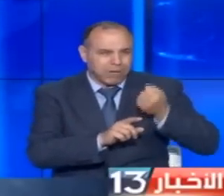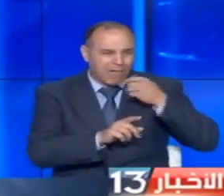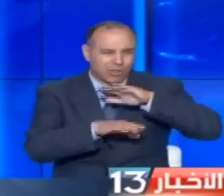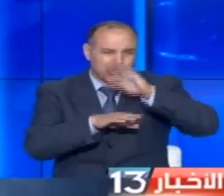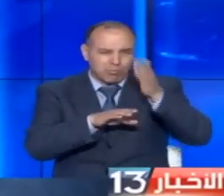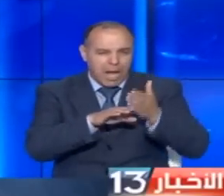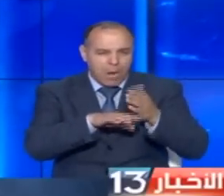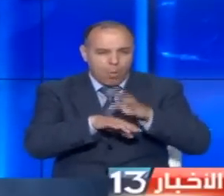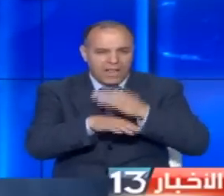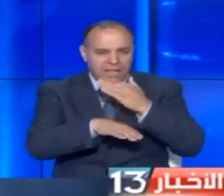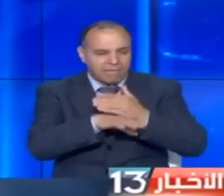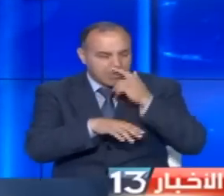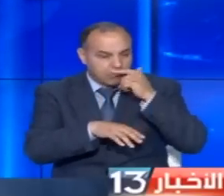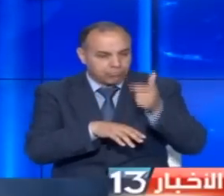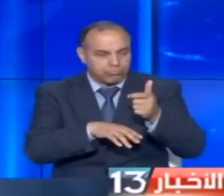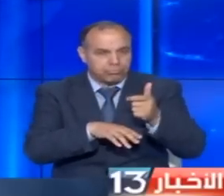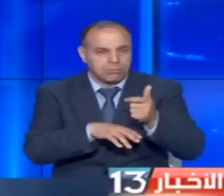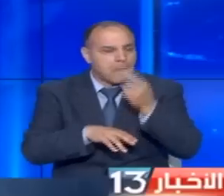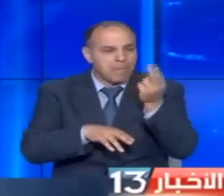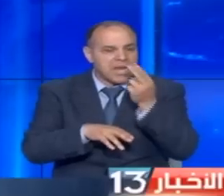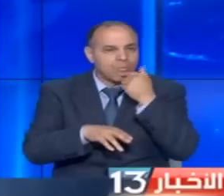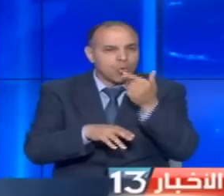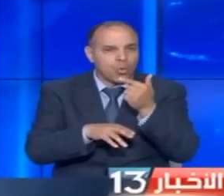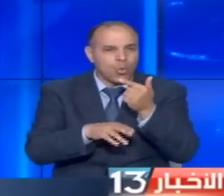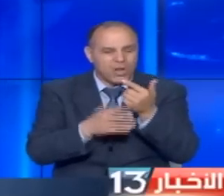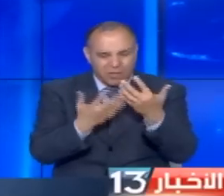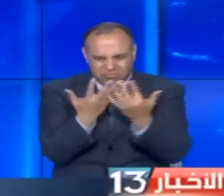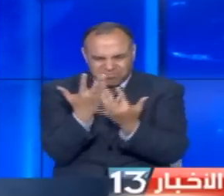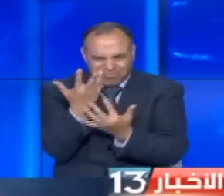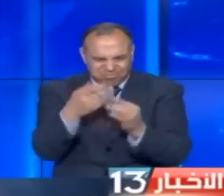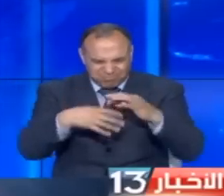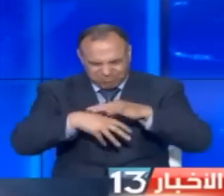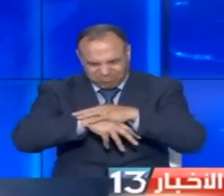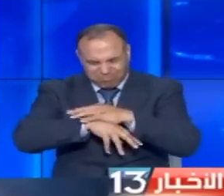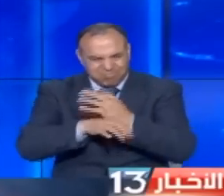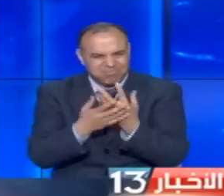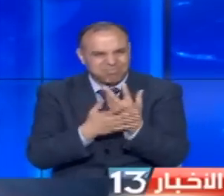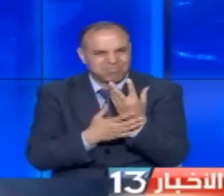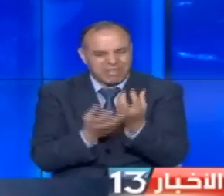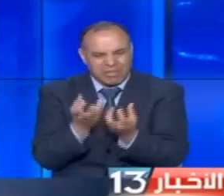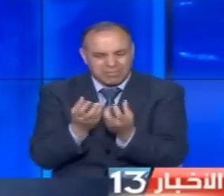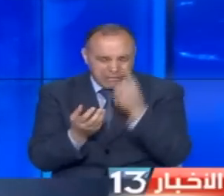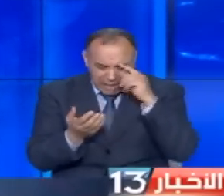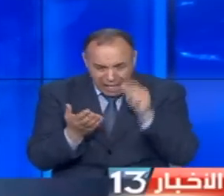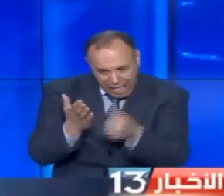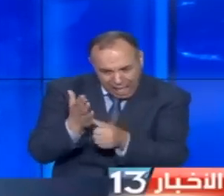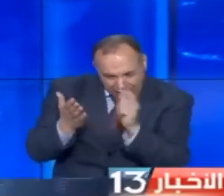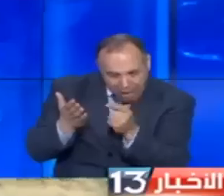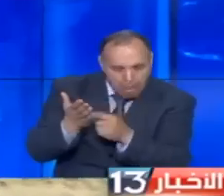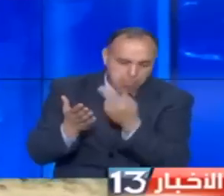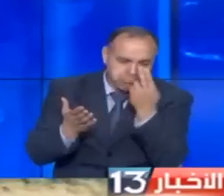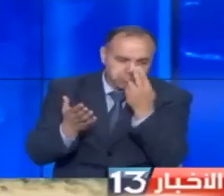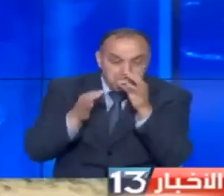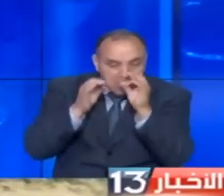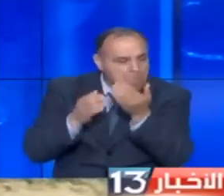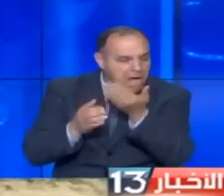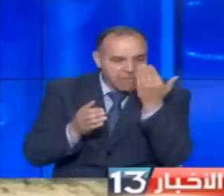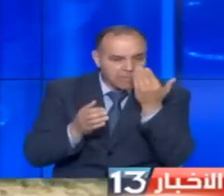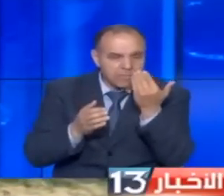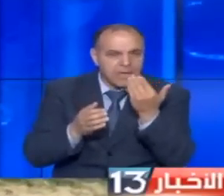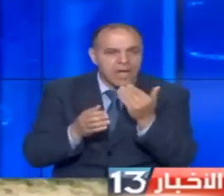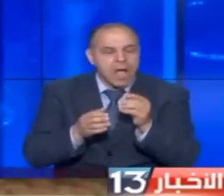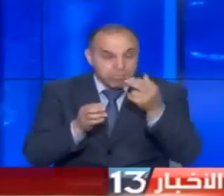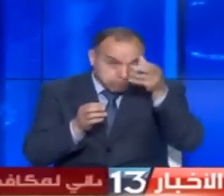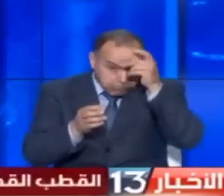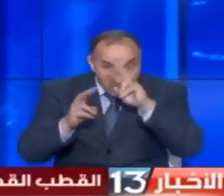اه من ولايه قفصه لم تسمح درجه تعرفون جثته المنتشره بالتعرف الى هويته بدقه تعرف ا